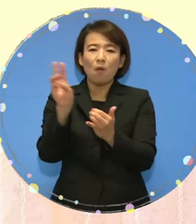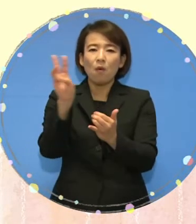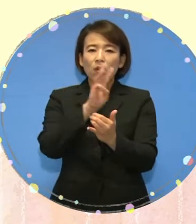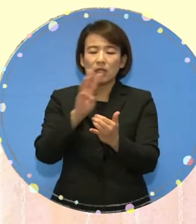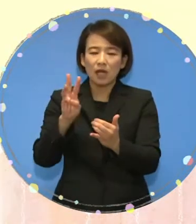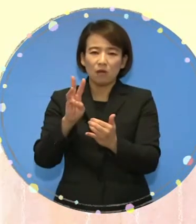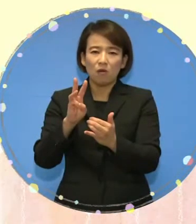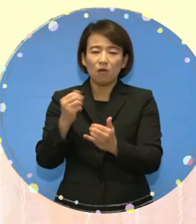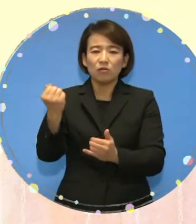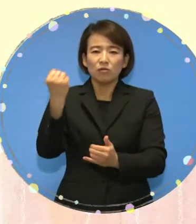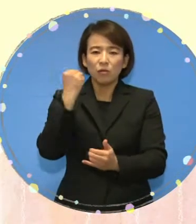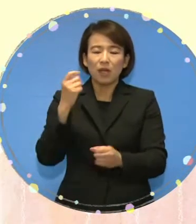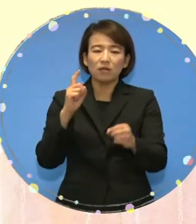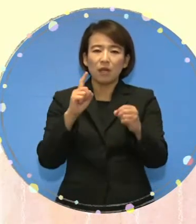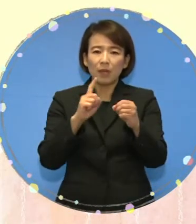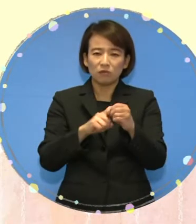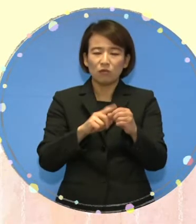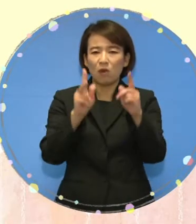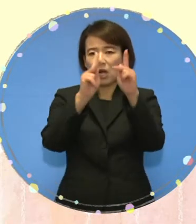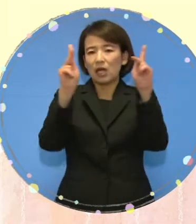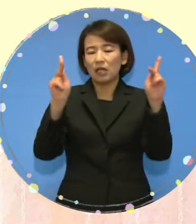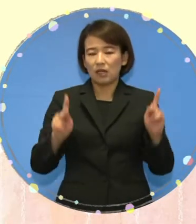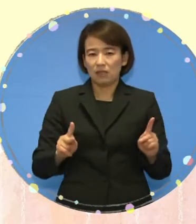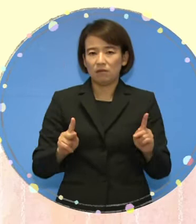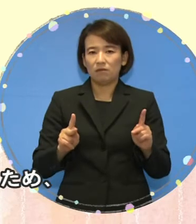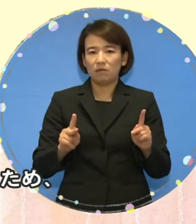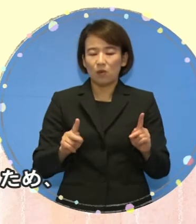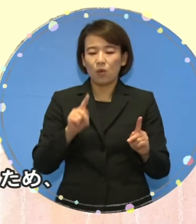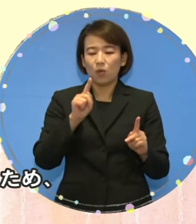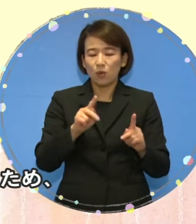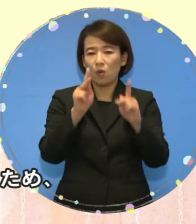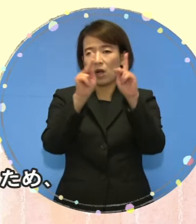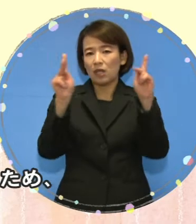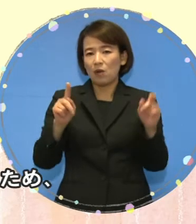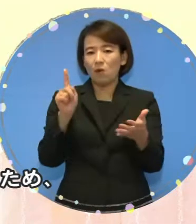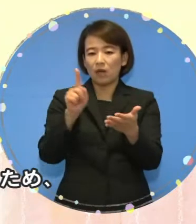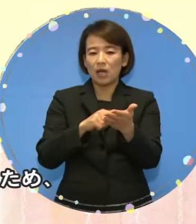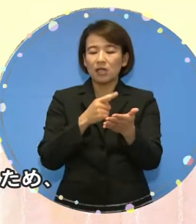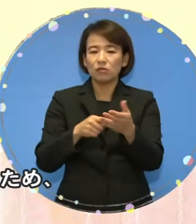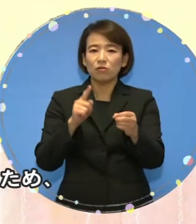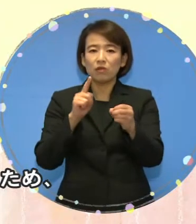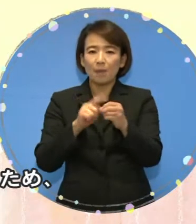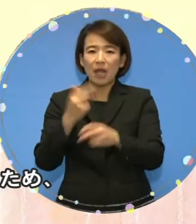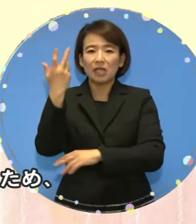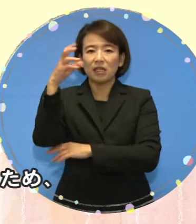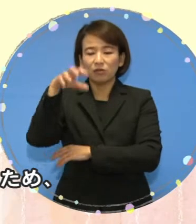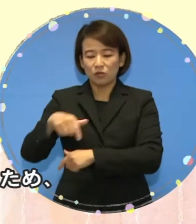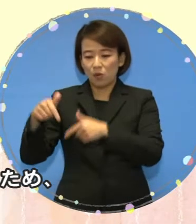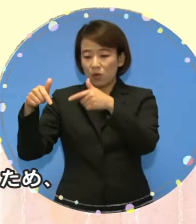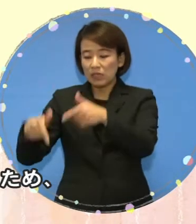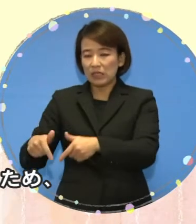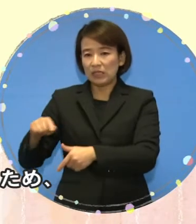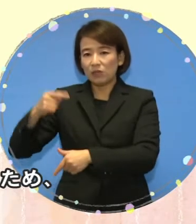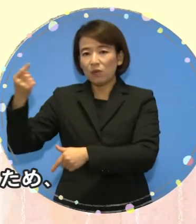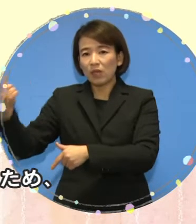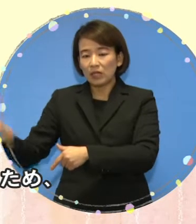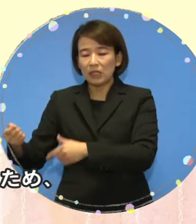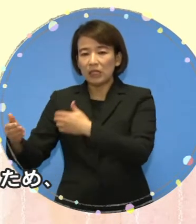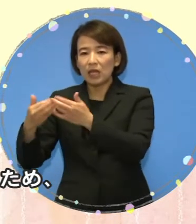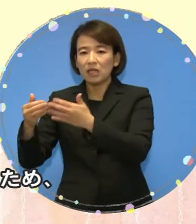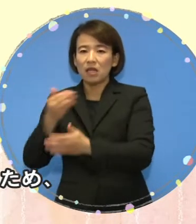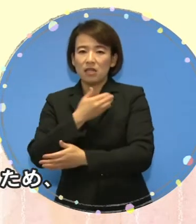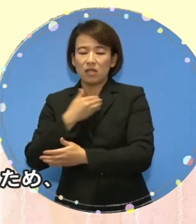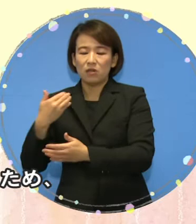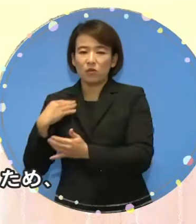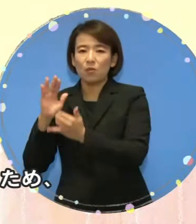充実強化が喫緊の課題となっておりますこうした課題に対応するため市役所に日ドラム体験